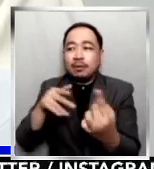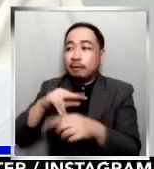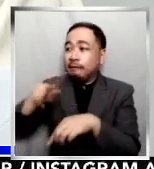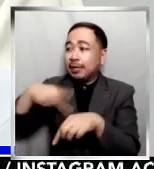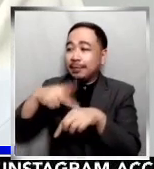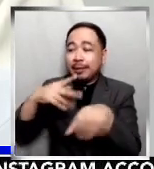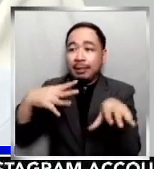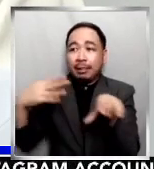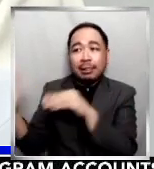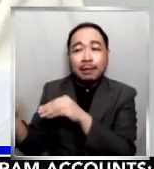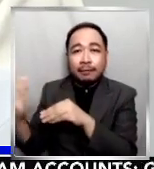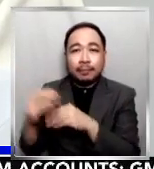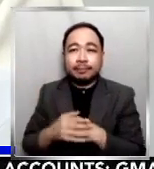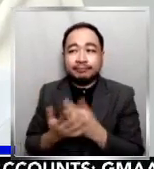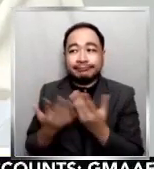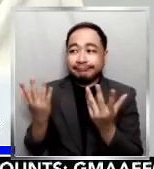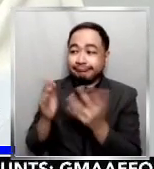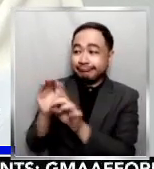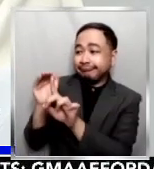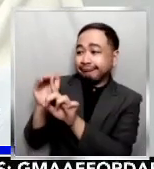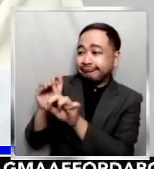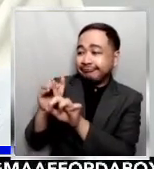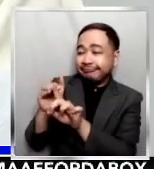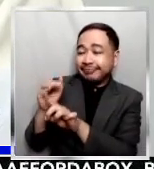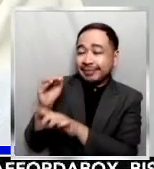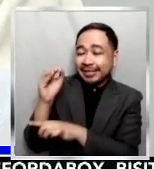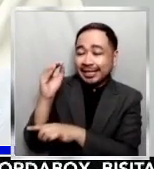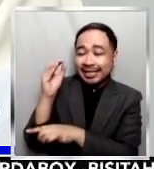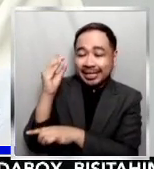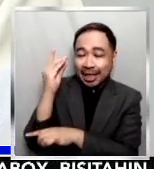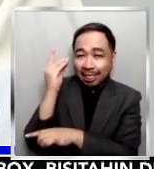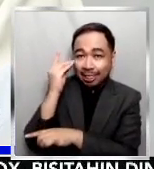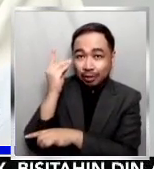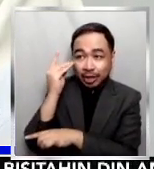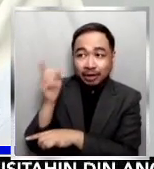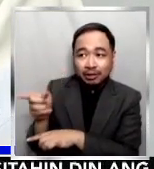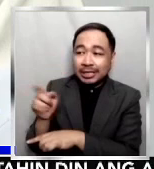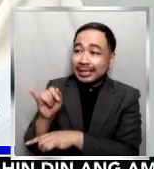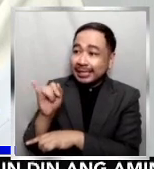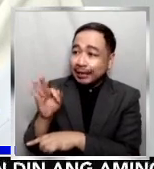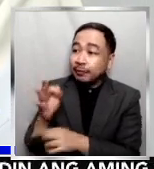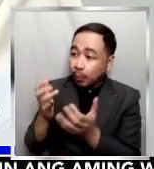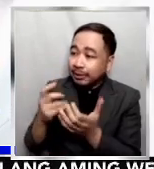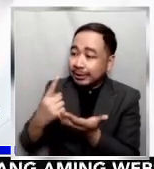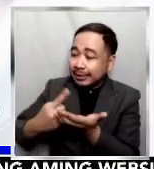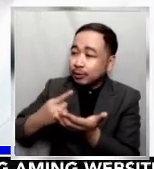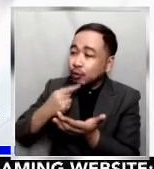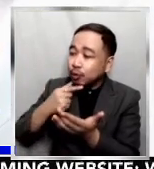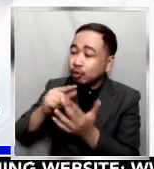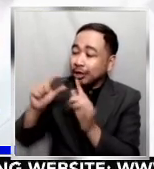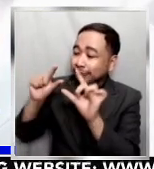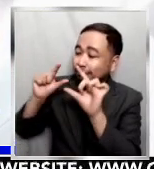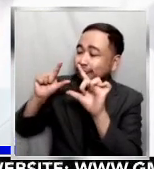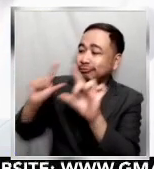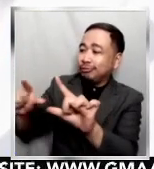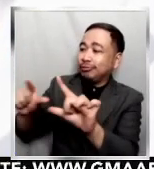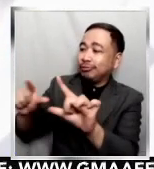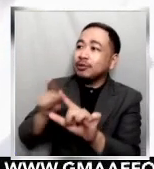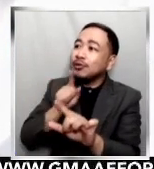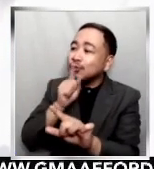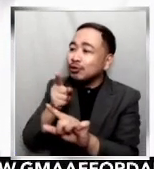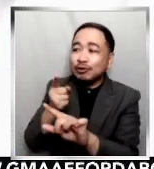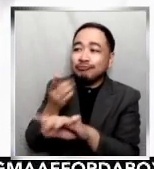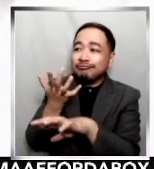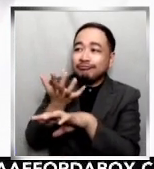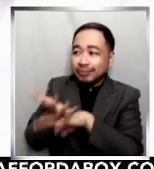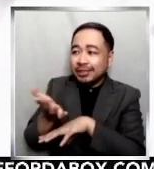Rosario, if you want to talk about who that real traitor is, ikaw yun. Sinabi ni Del Rosario na naiwan ng